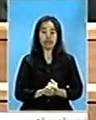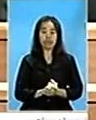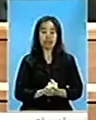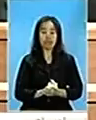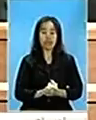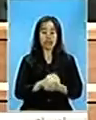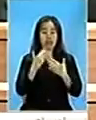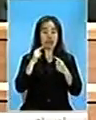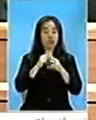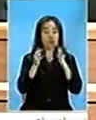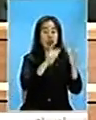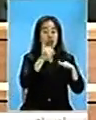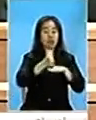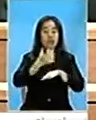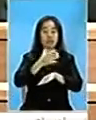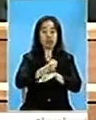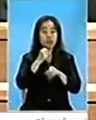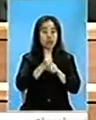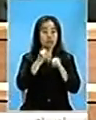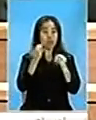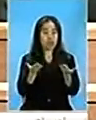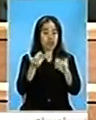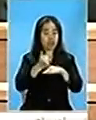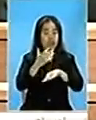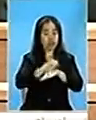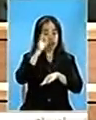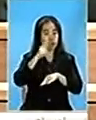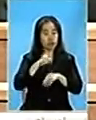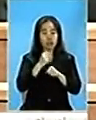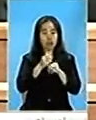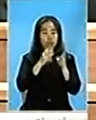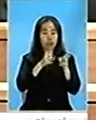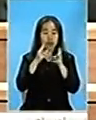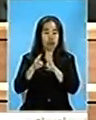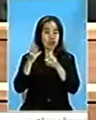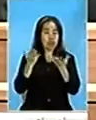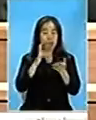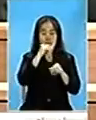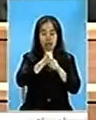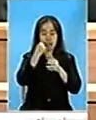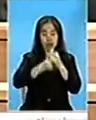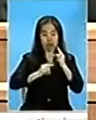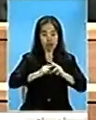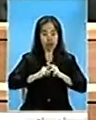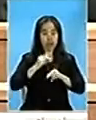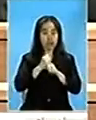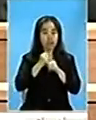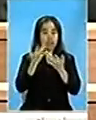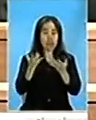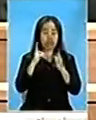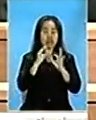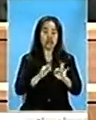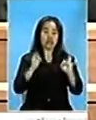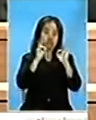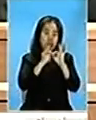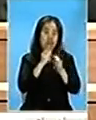และส่วนนักการเมืองของพวกเราล่ะครับเราจะต้องช่วยกันเรียกร้องอย่างไรในส่วนนี้ผมคิดว่ามีความจำเป็นถึง